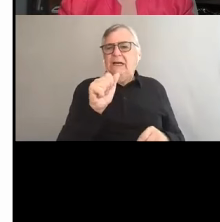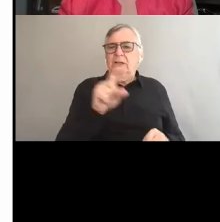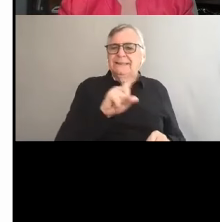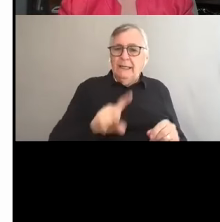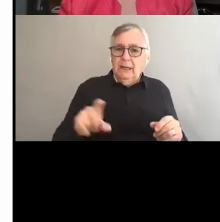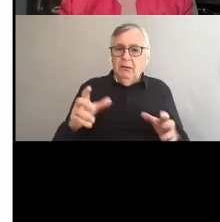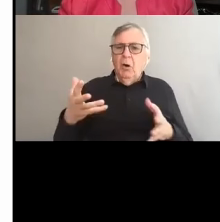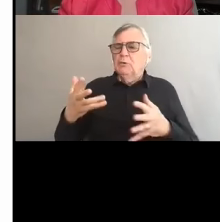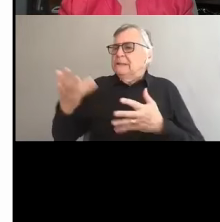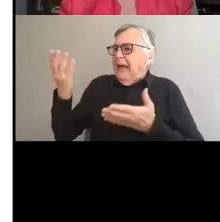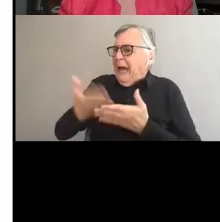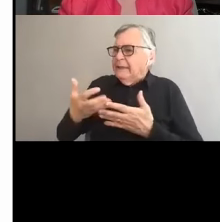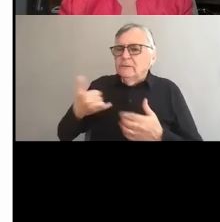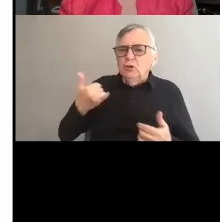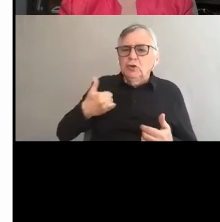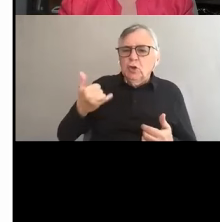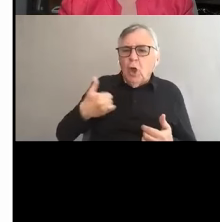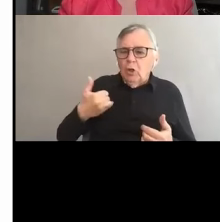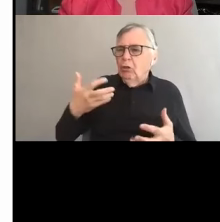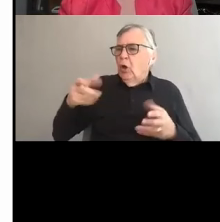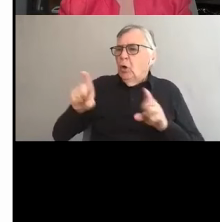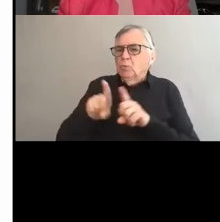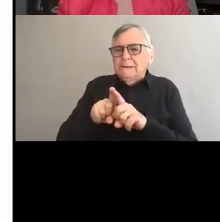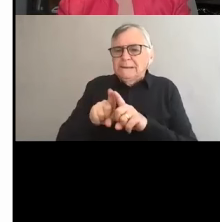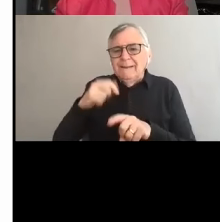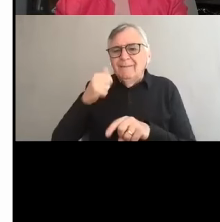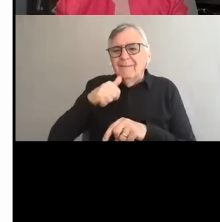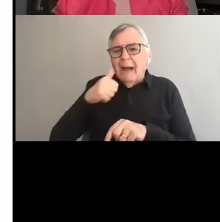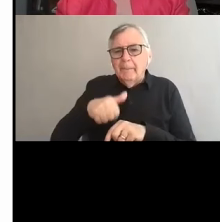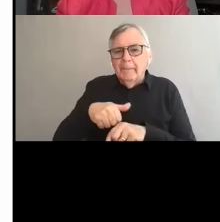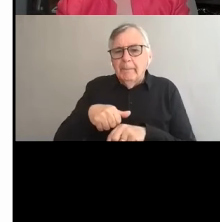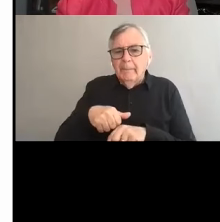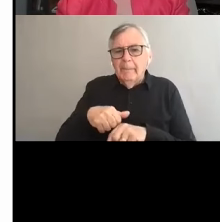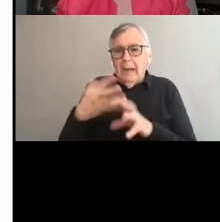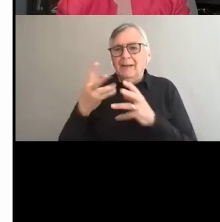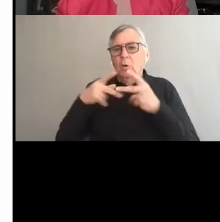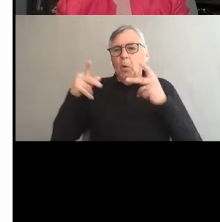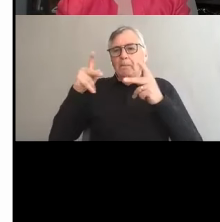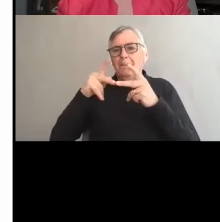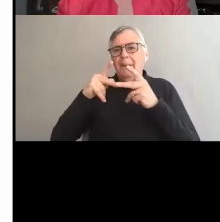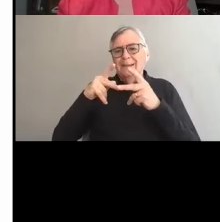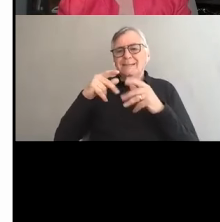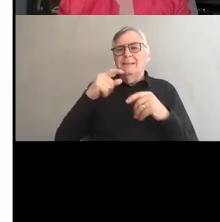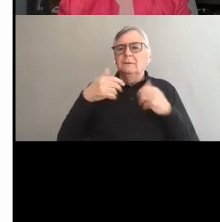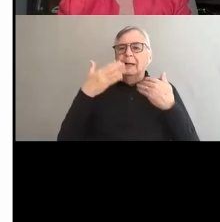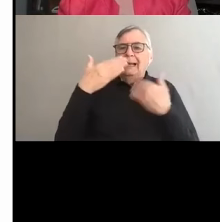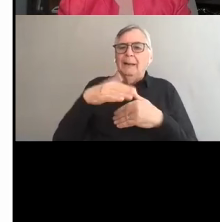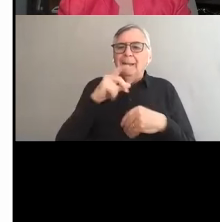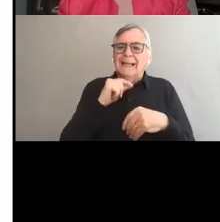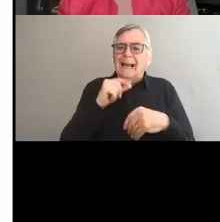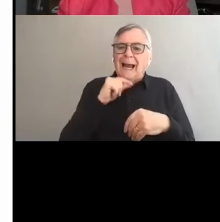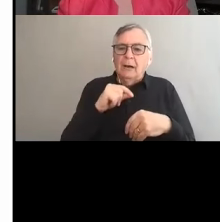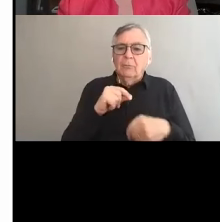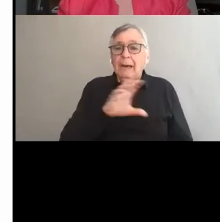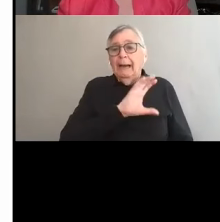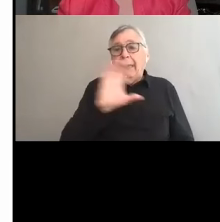plus souvent chez les jeunes et plus souvent chez les femmes. Donc, certains pays se sont donné une limite d'âge. Pour l'instant, au